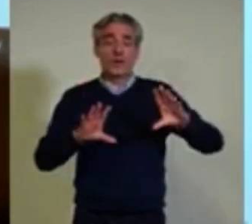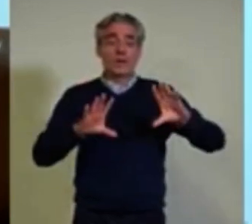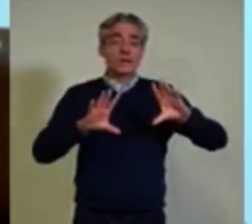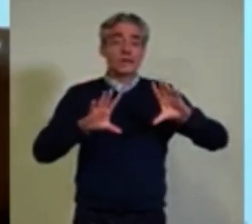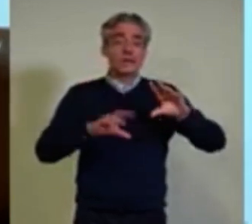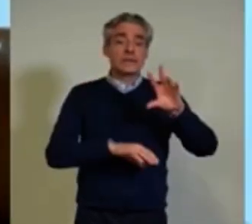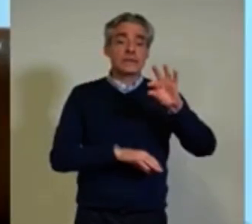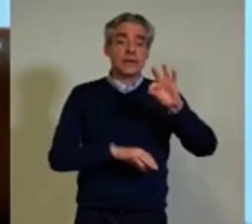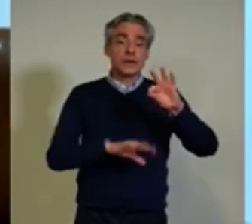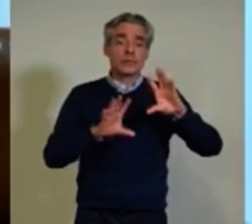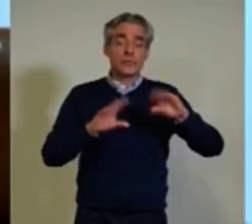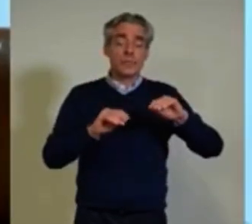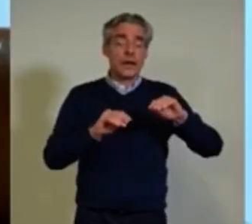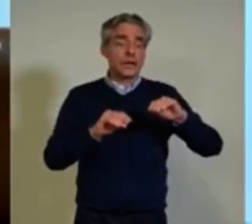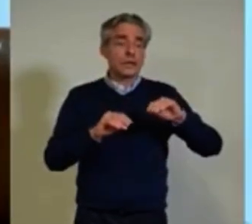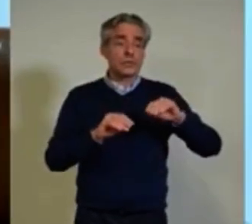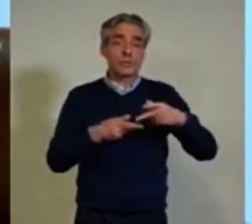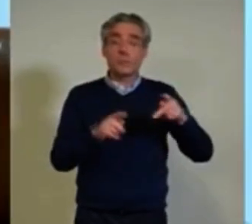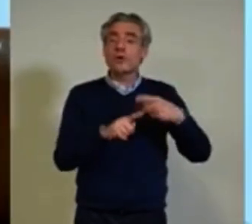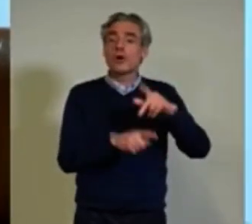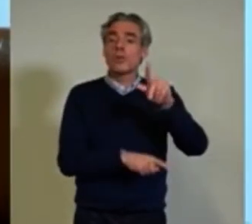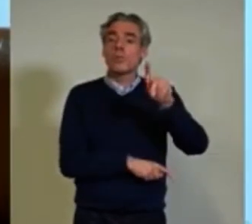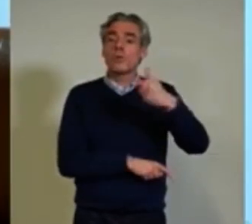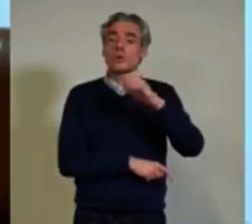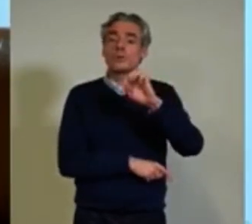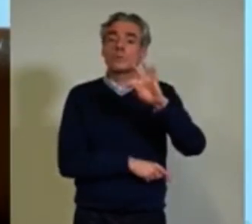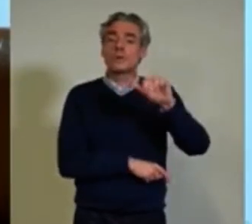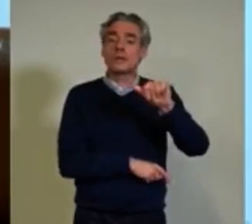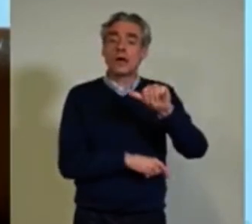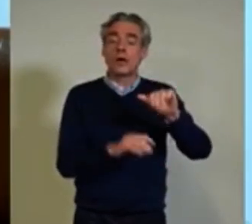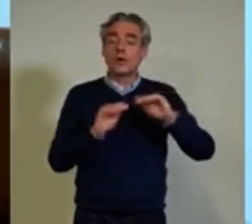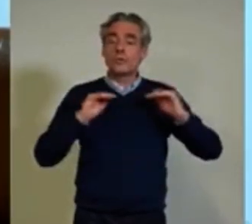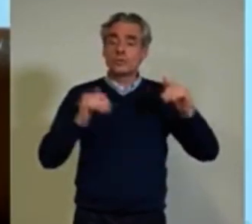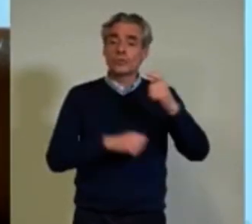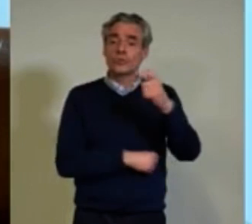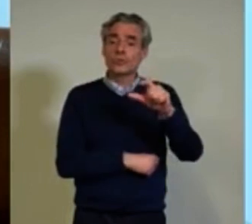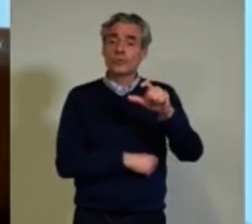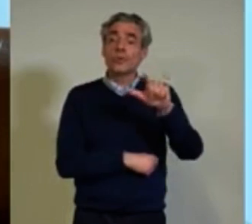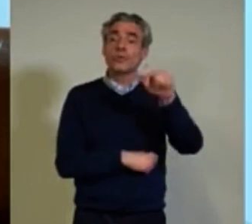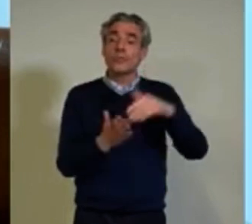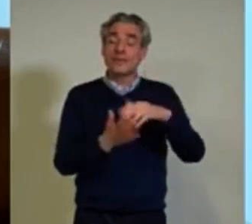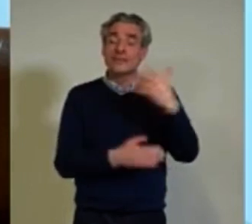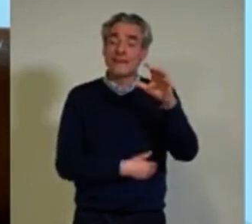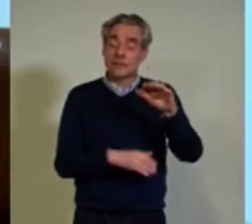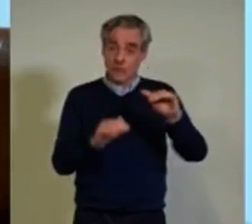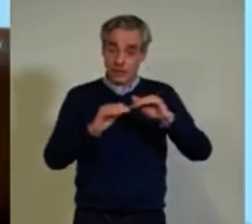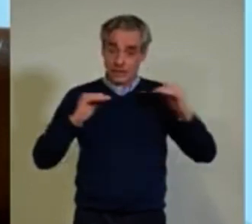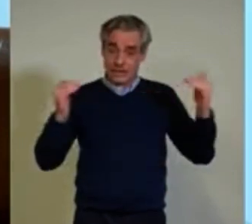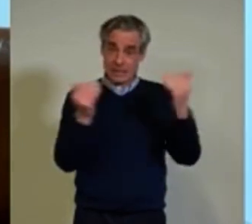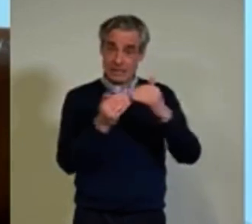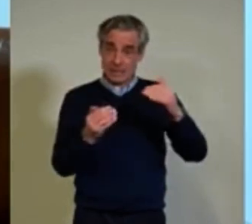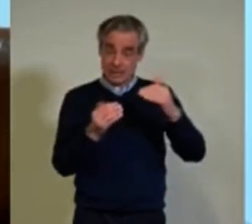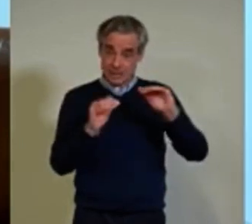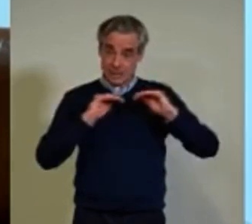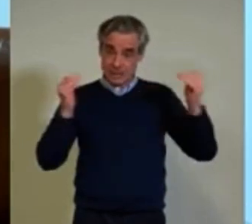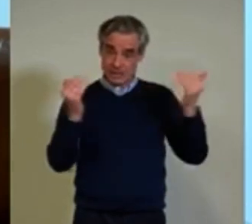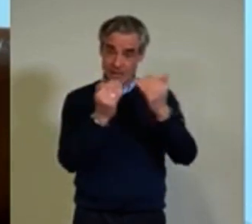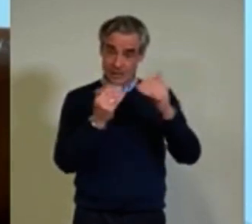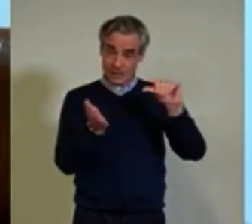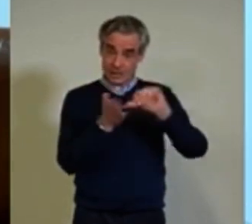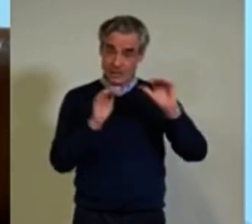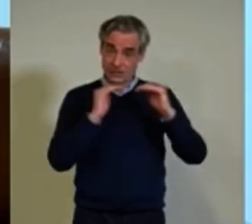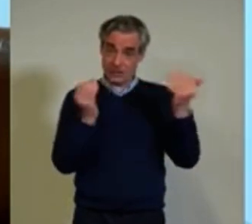du budget de Gambetta et 250 city-stades de plein air, 2500 city-stades de plein air. Alors, tout ceci